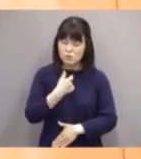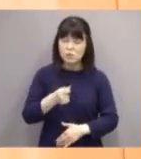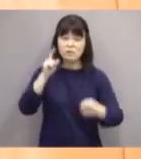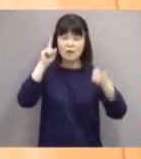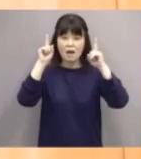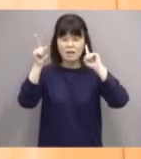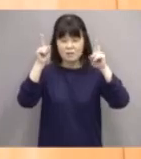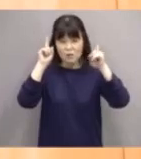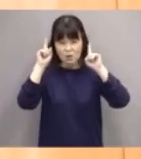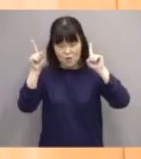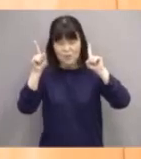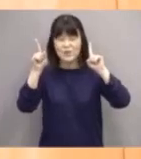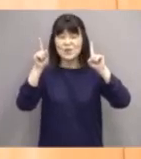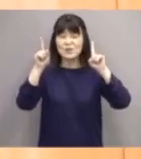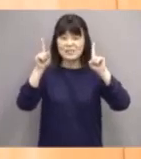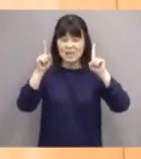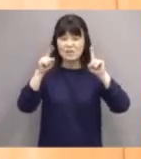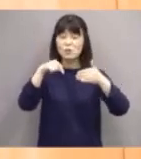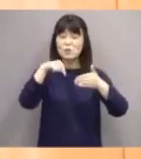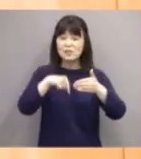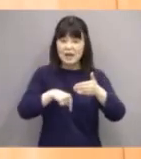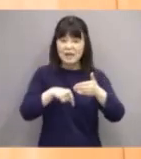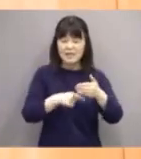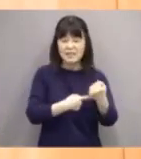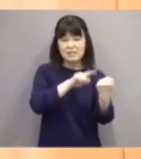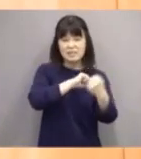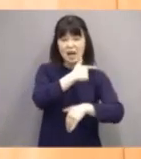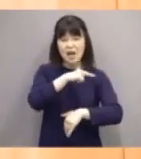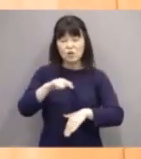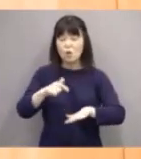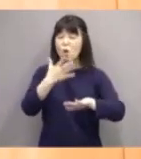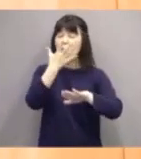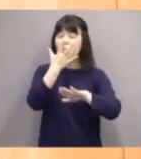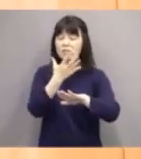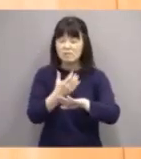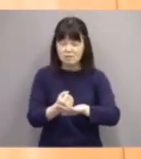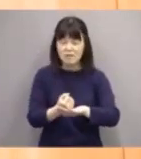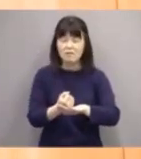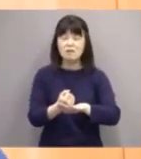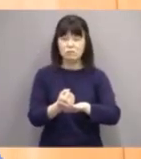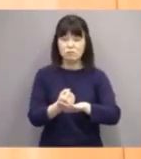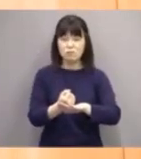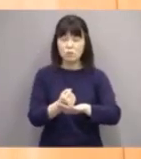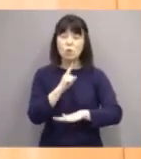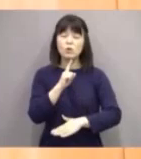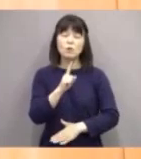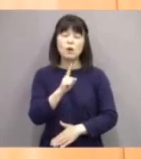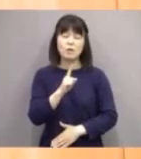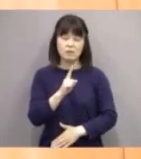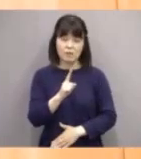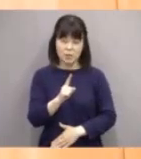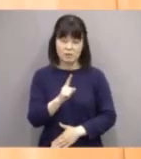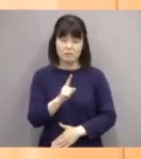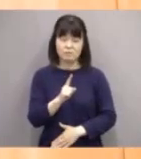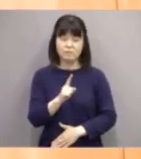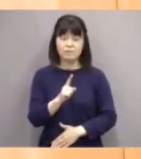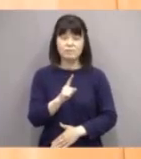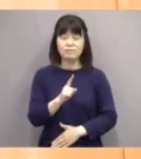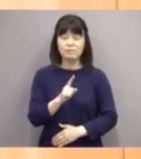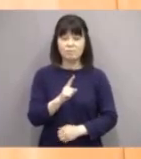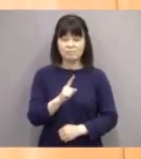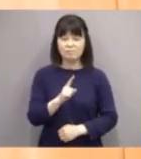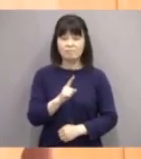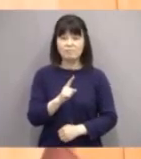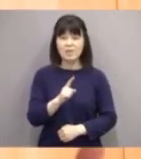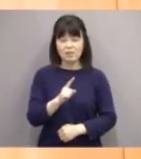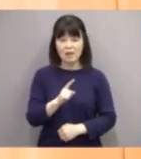に楽しむ中でいろんな力を身につけるっていうことが大事だって言われていますているし、まあ、心理学的にもそういうふうになってます。な